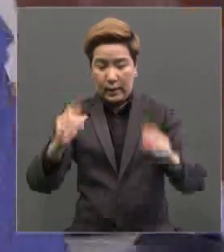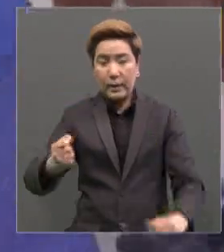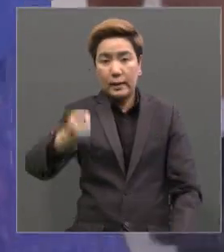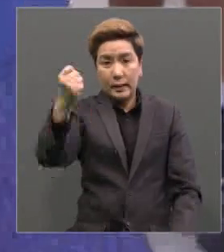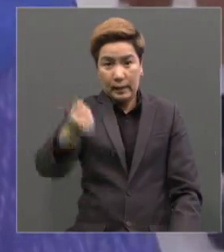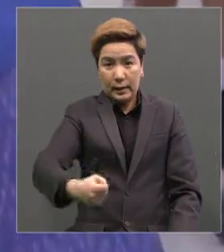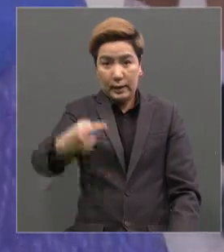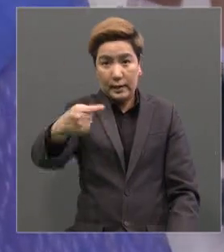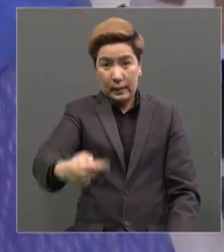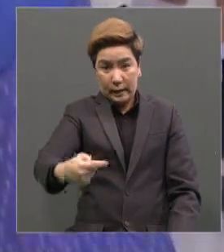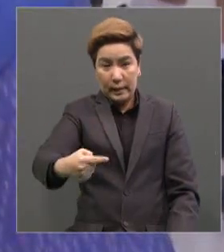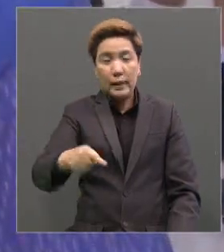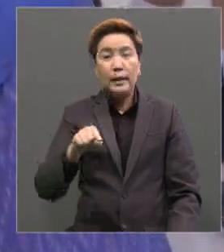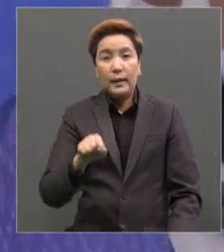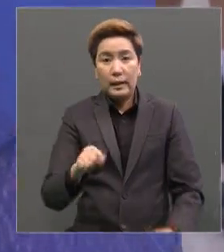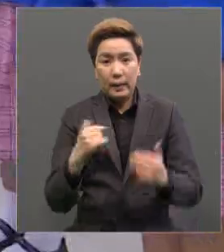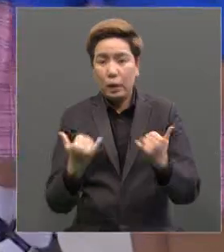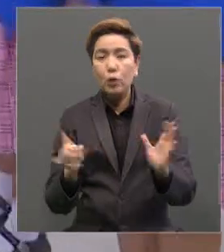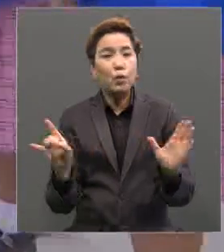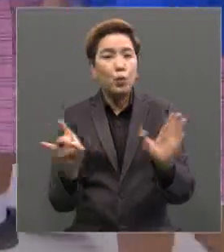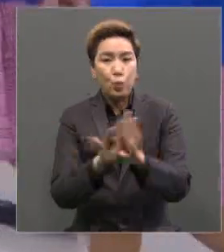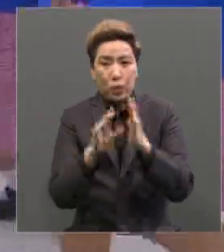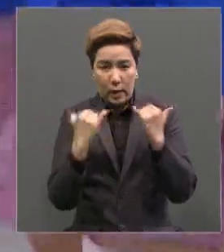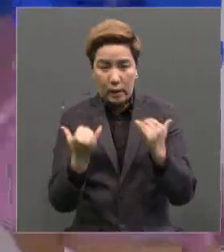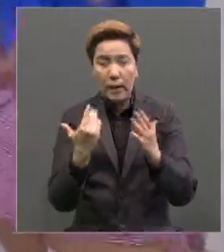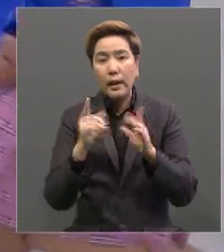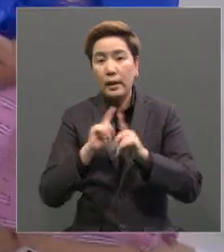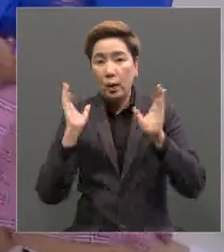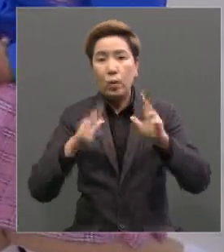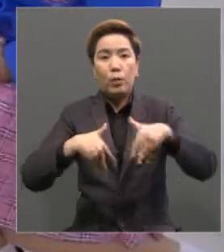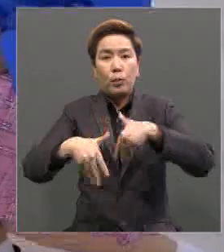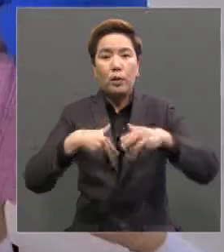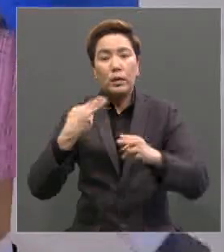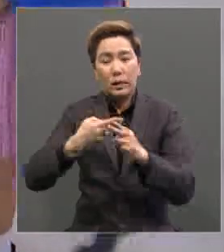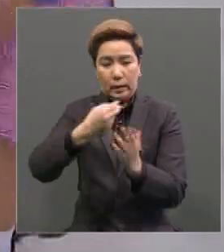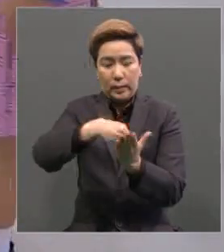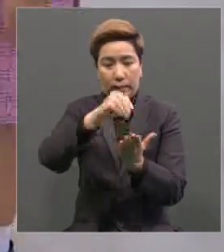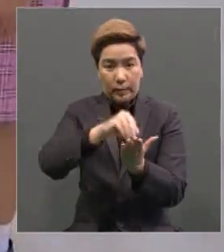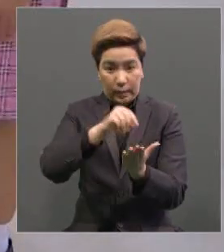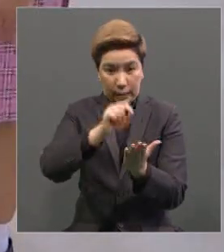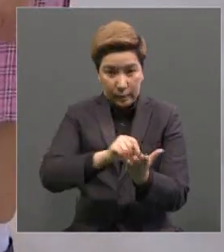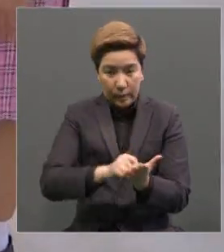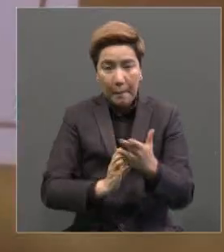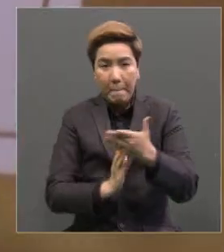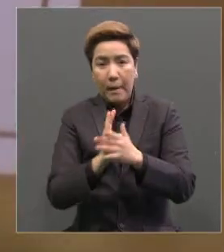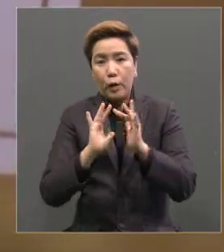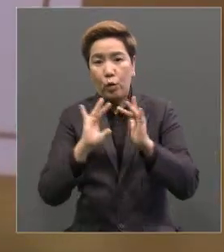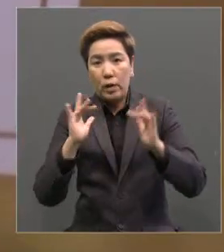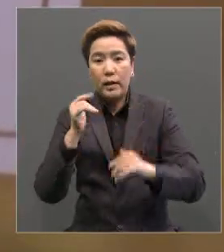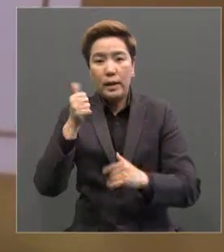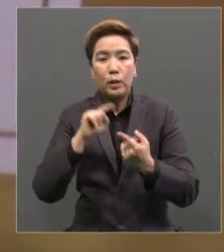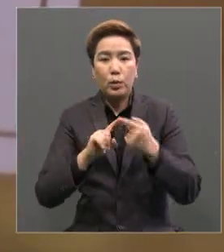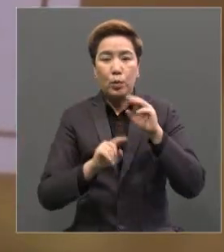โรงพยาบาลจุฬาลงกรณ์สภากาชาดไทยเป็นวันสุดท้ายแต่ประชาชนยังคงสามารถลงนามถวายพระพรผ่านระบบออนไลน์